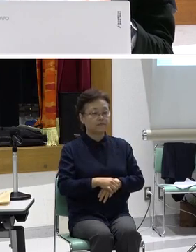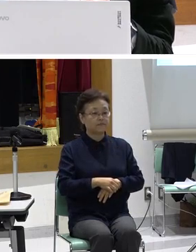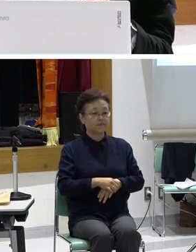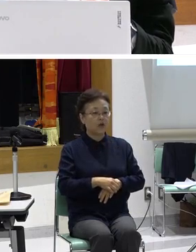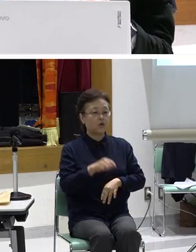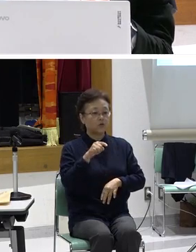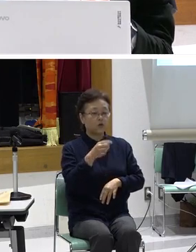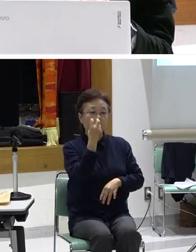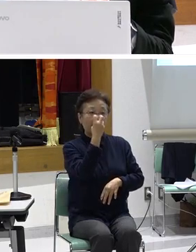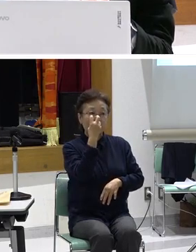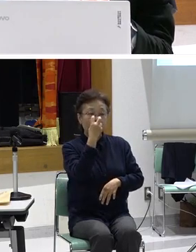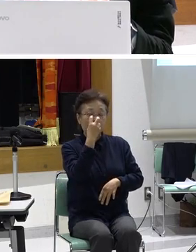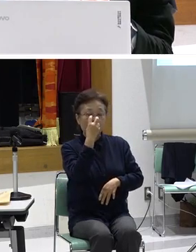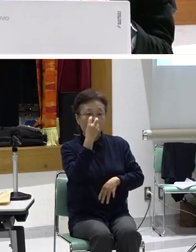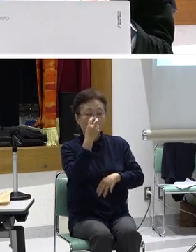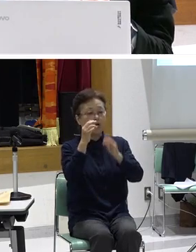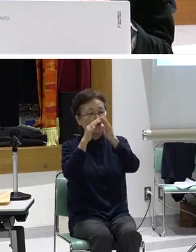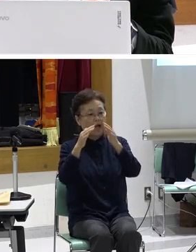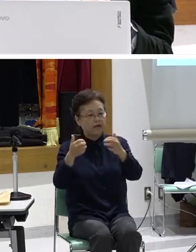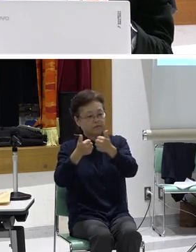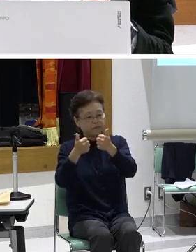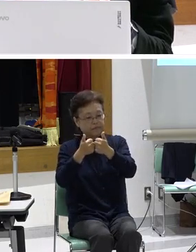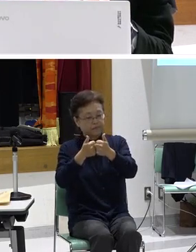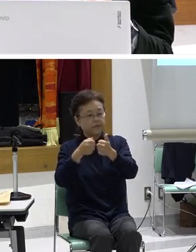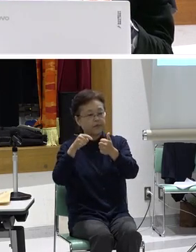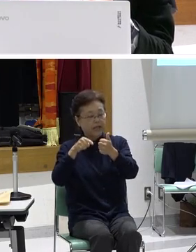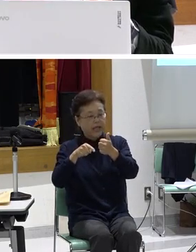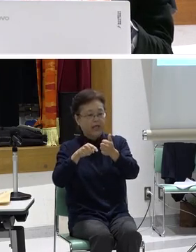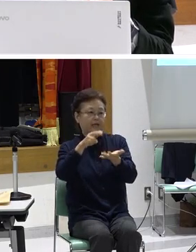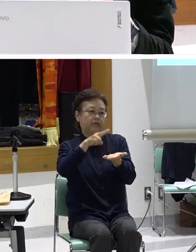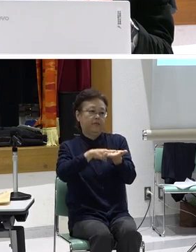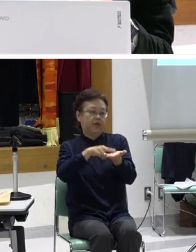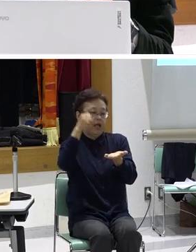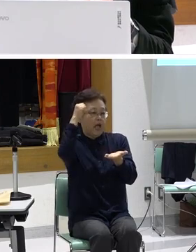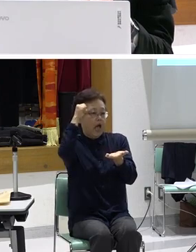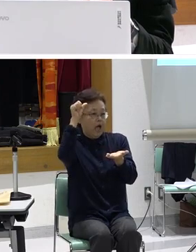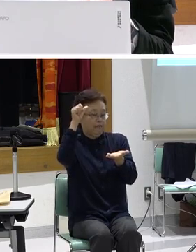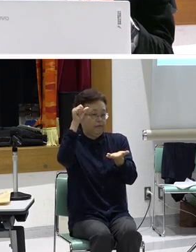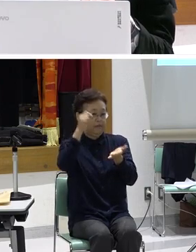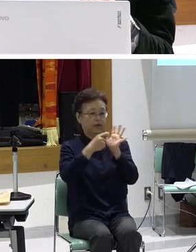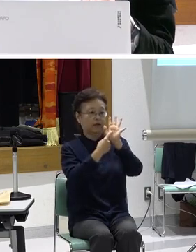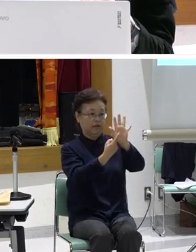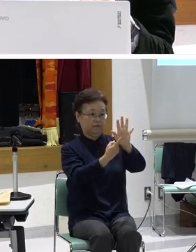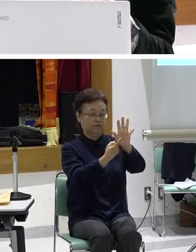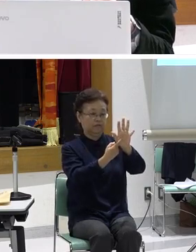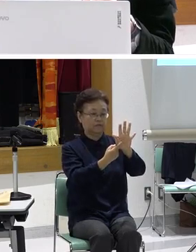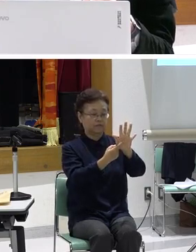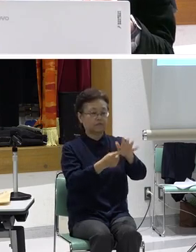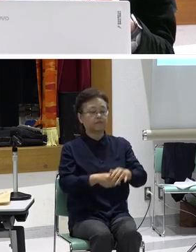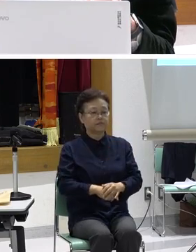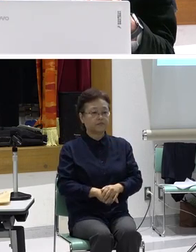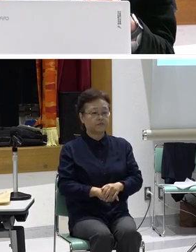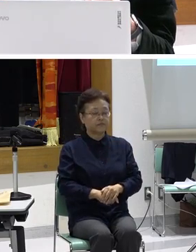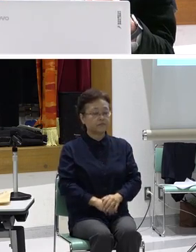この検証会で、決められた、なんていうかアイデアが出てきたんですね。何かという